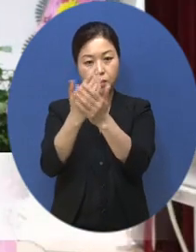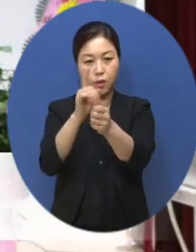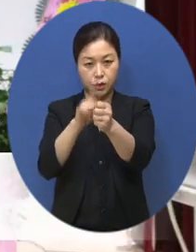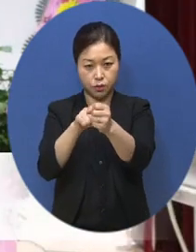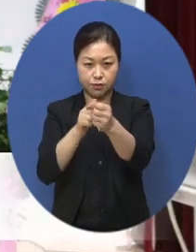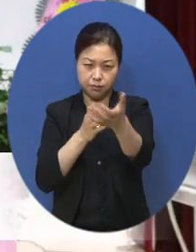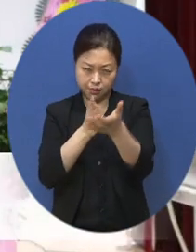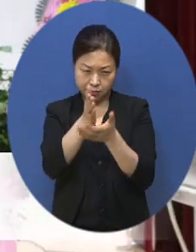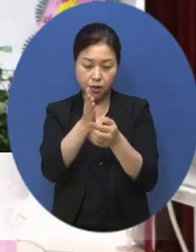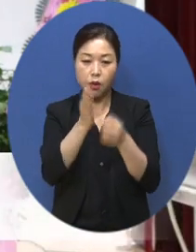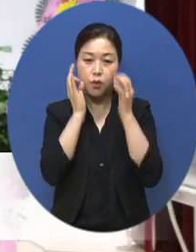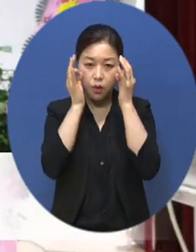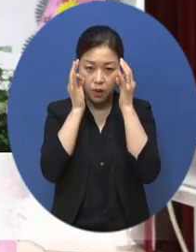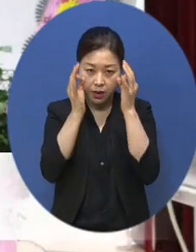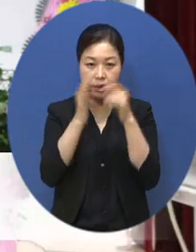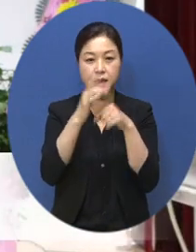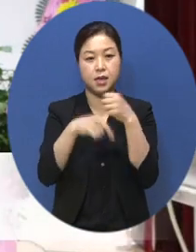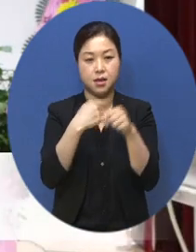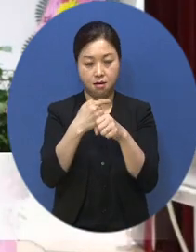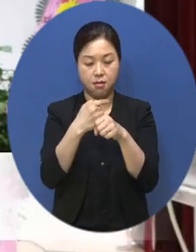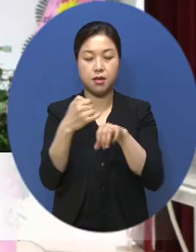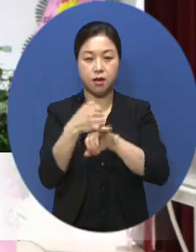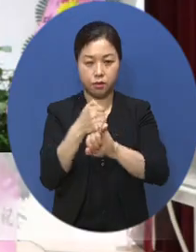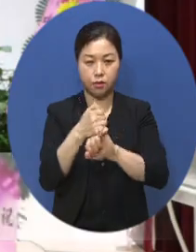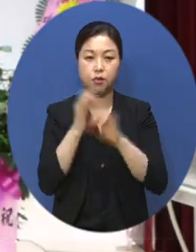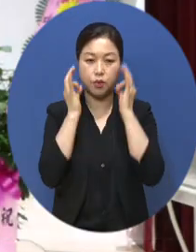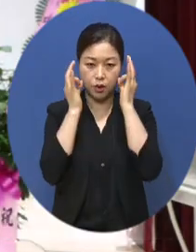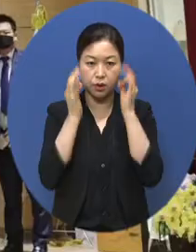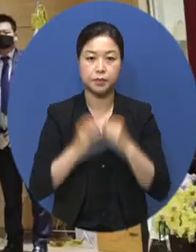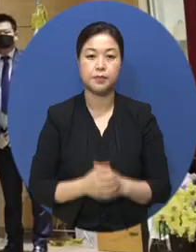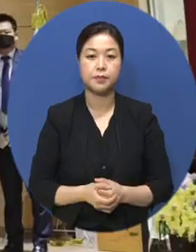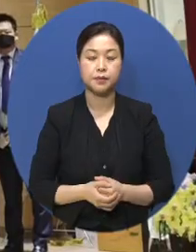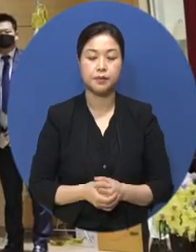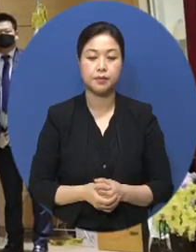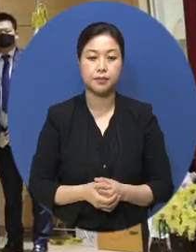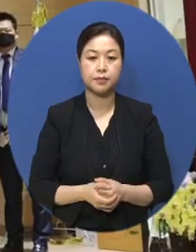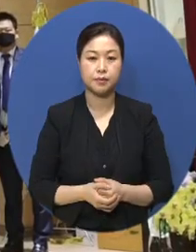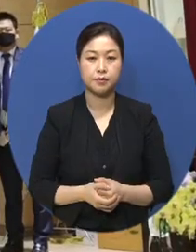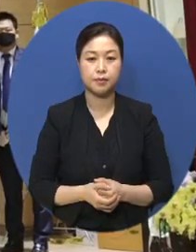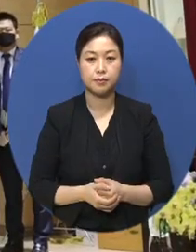향해서 노력하는 그런 한 해가 되도록 최선을 다하겠습니다. 감사합니다.